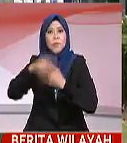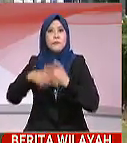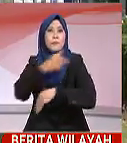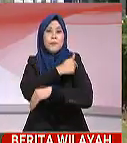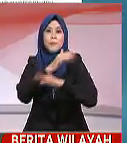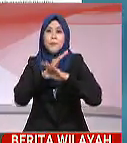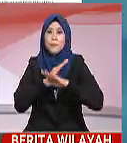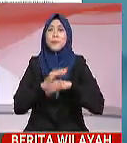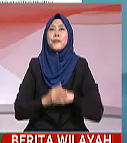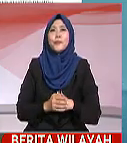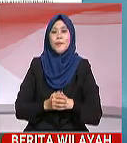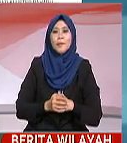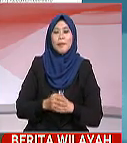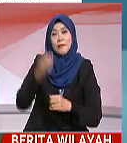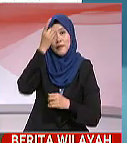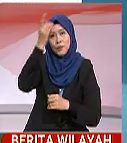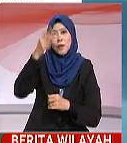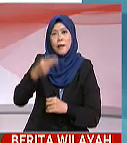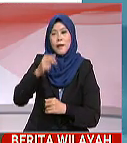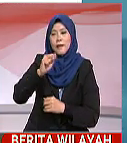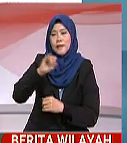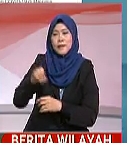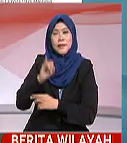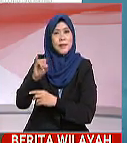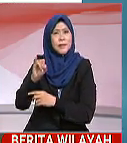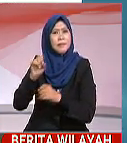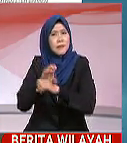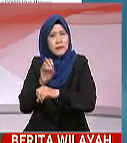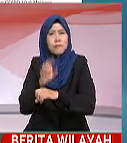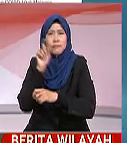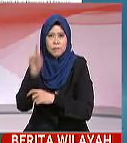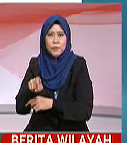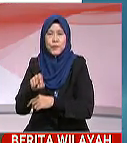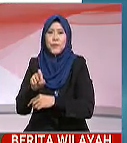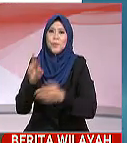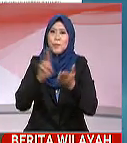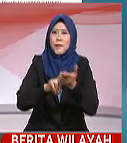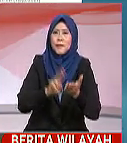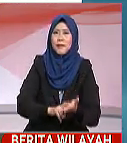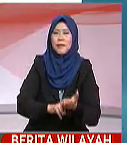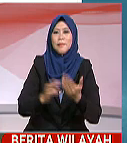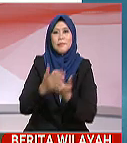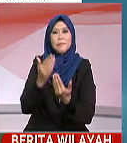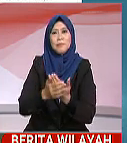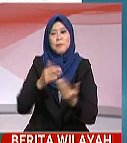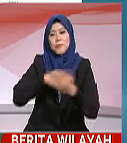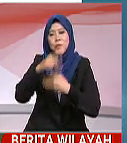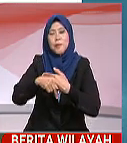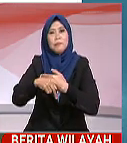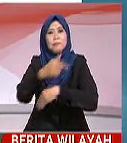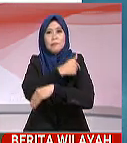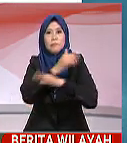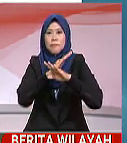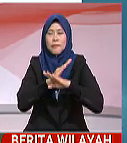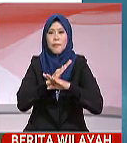berkenaan. Dato' Haji Ji menasihatkan rakyat negeri ini untuk mendaftar bagi mempermudah program vaksinasi dan memutuskan